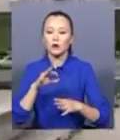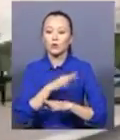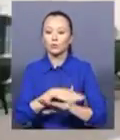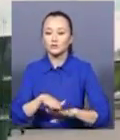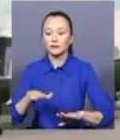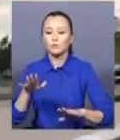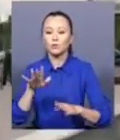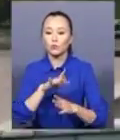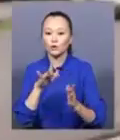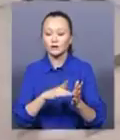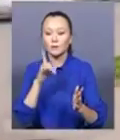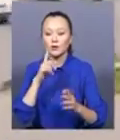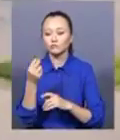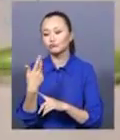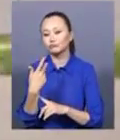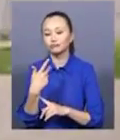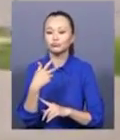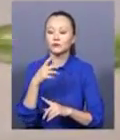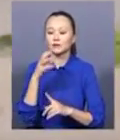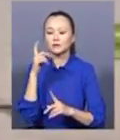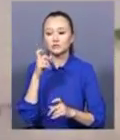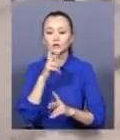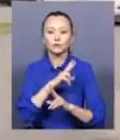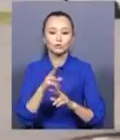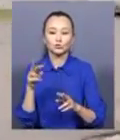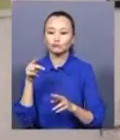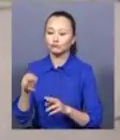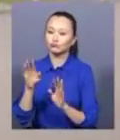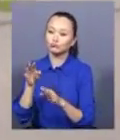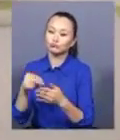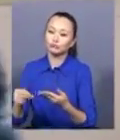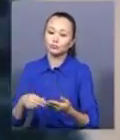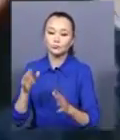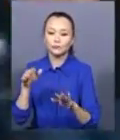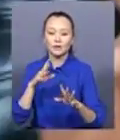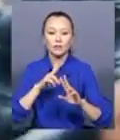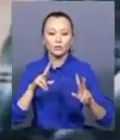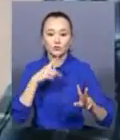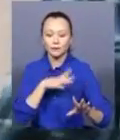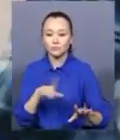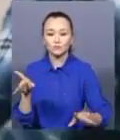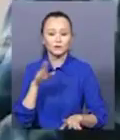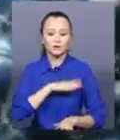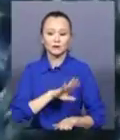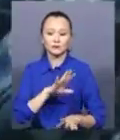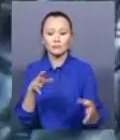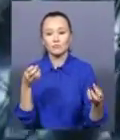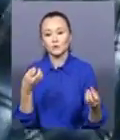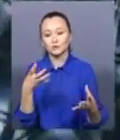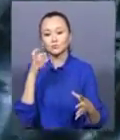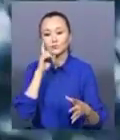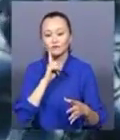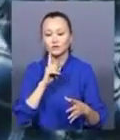он записывал видео для Instagram, никто не подошел к нему с целью взять автограф. Певец не расстроился, а просто с удовольствием